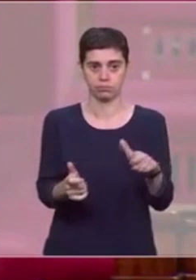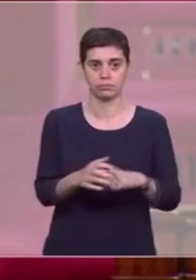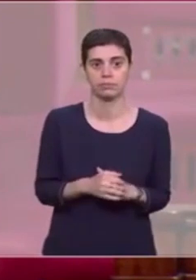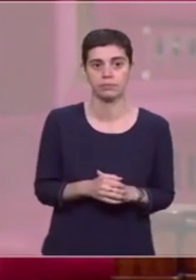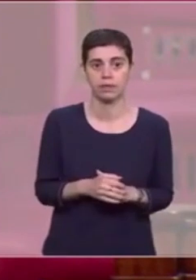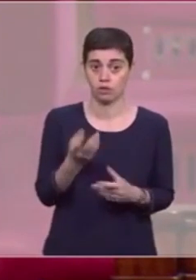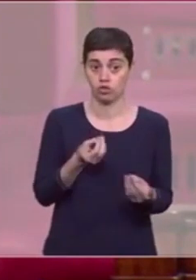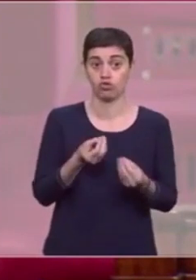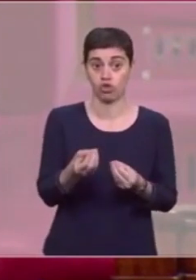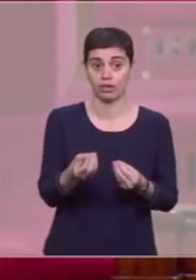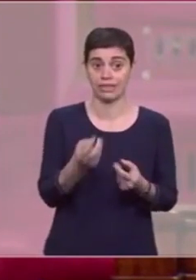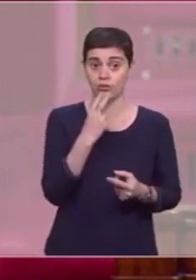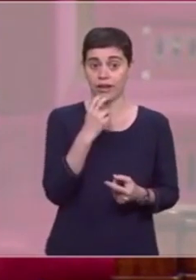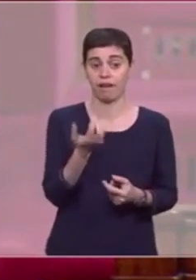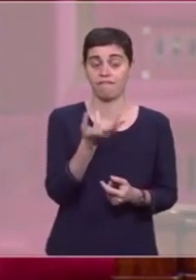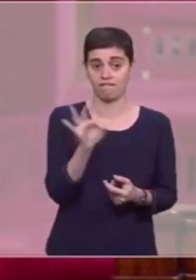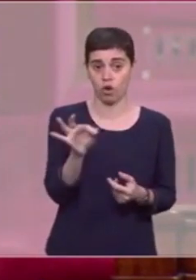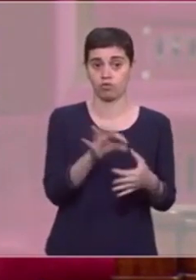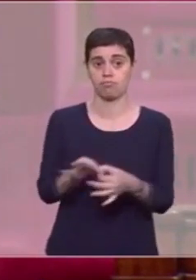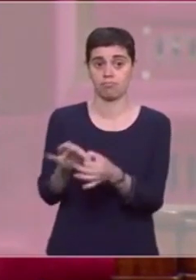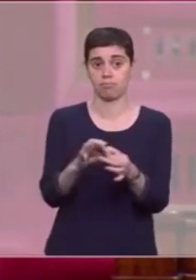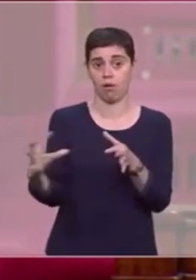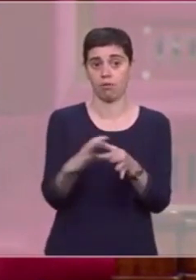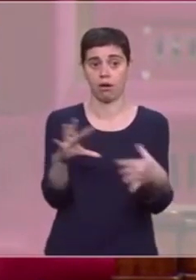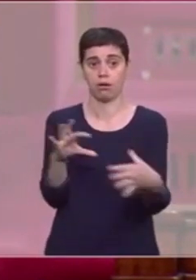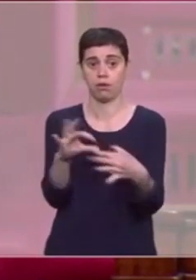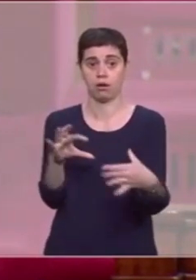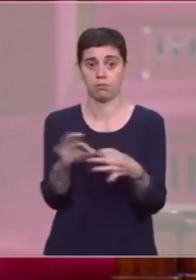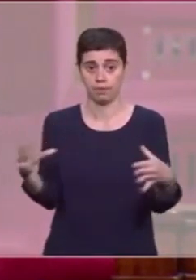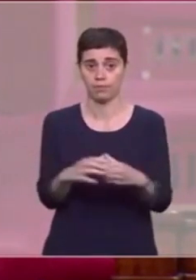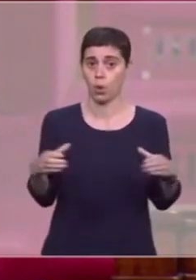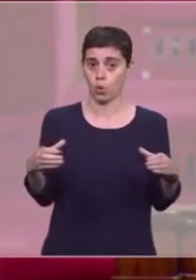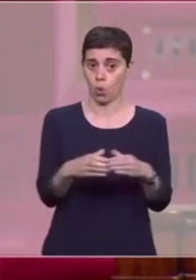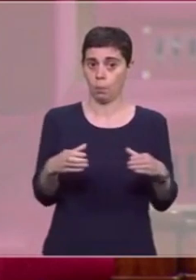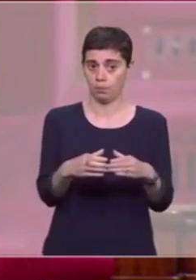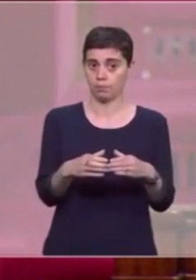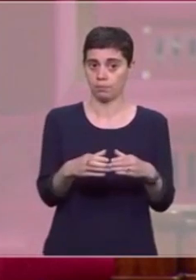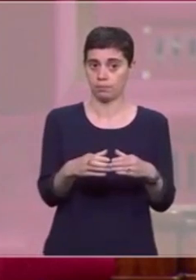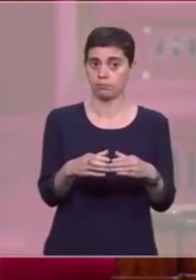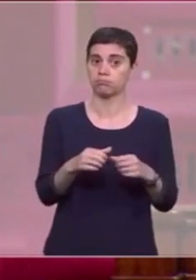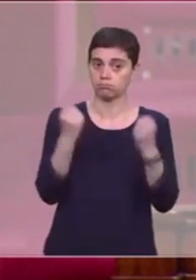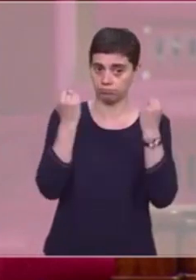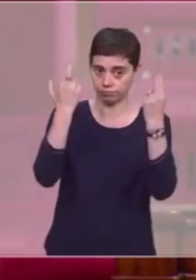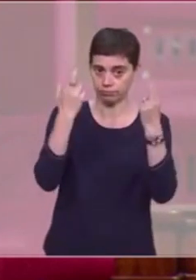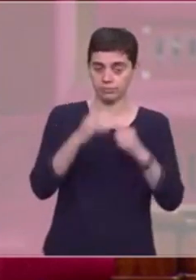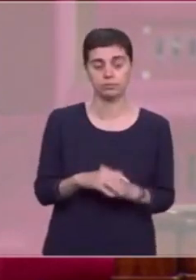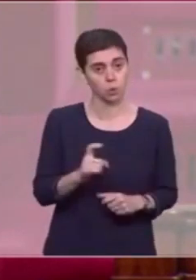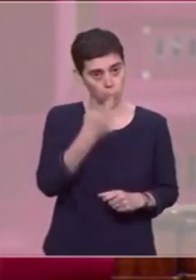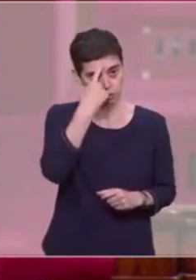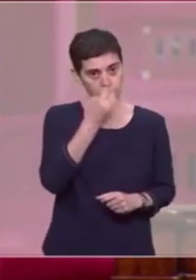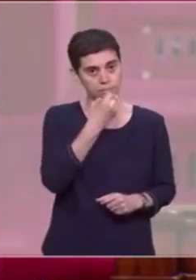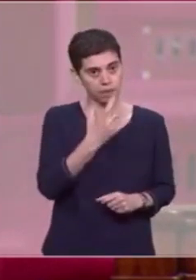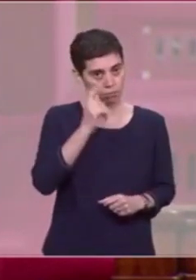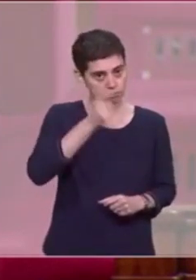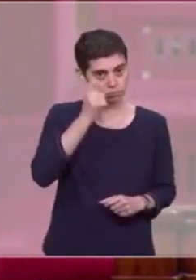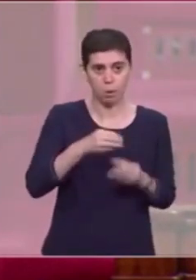l'unité du peuple français. Mais nous voulons, avec notre groupe de la France Insoumise, d'abord remercier celles et ceux qui ont permis cette prise de conscience en se mobilisant à travers le